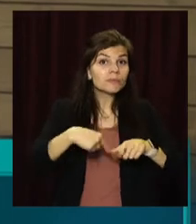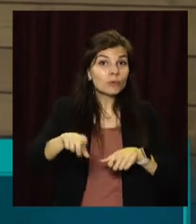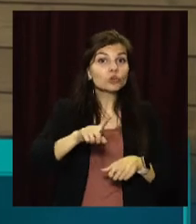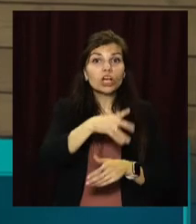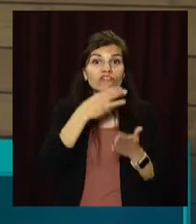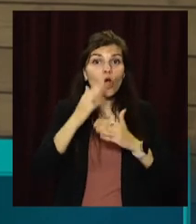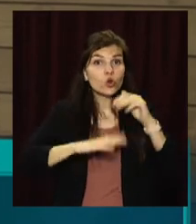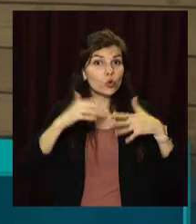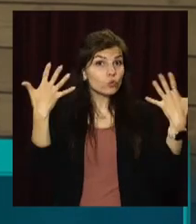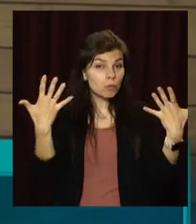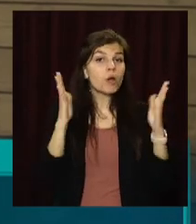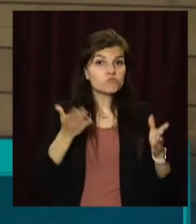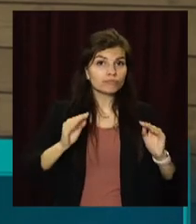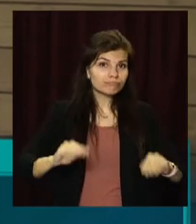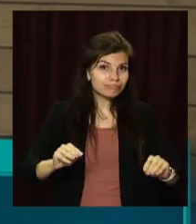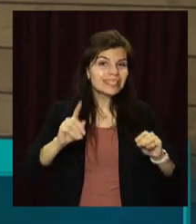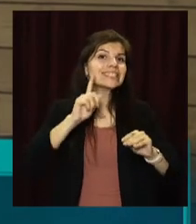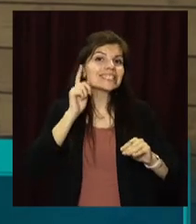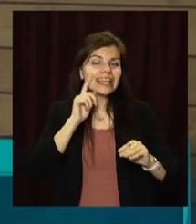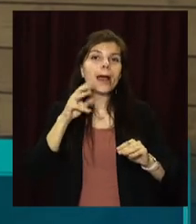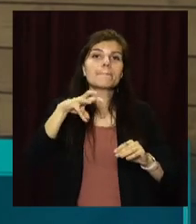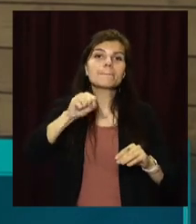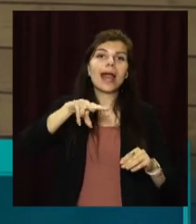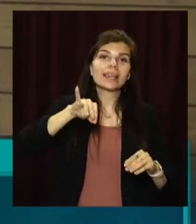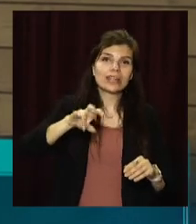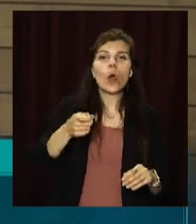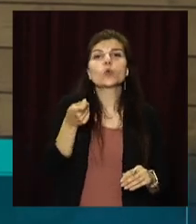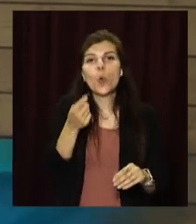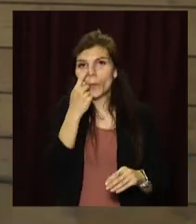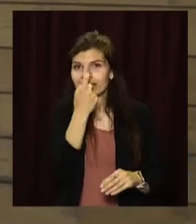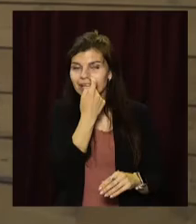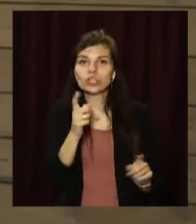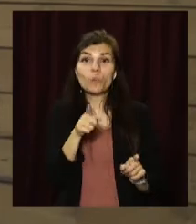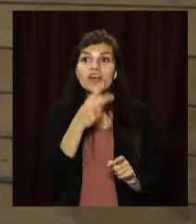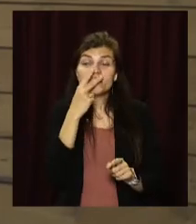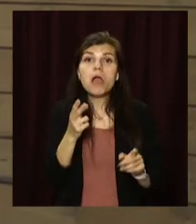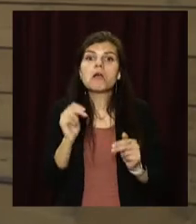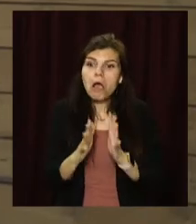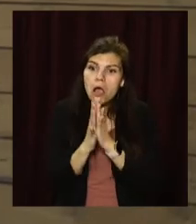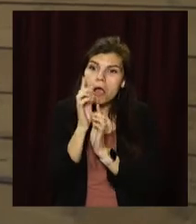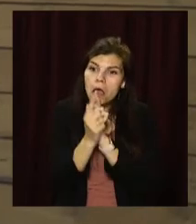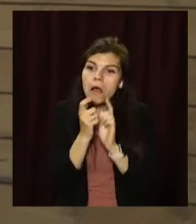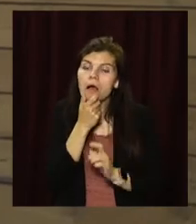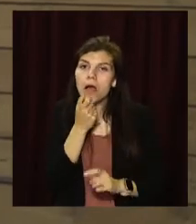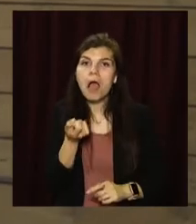своїми руками будуть вирощувати і зелень, і малину, клубничку, щоб вони бачили, як це все росте.